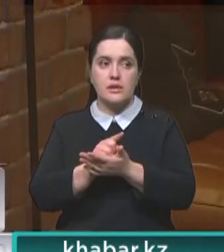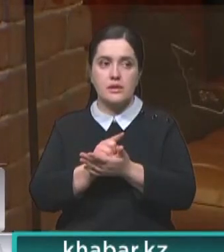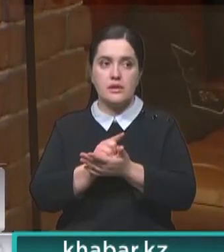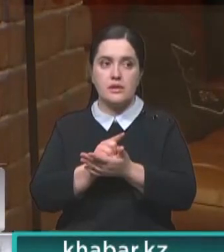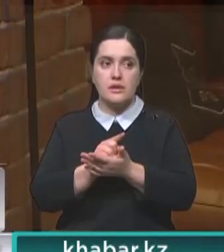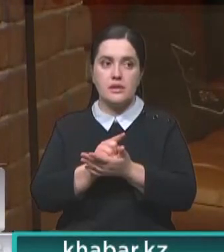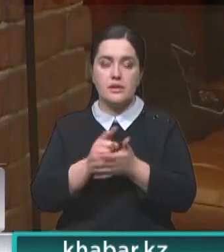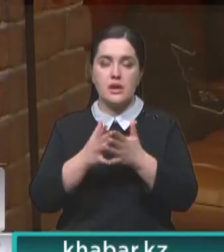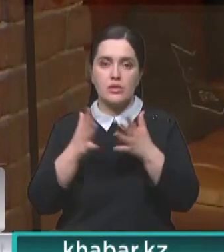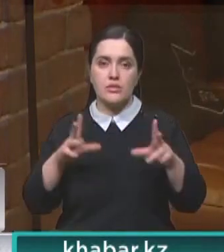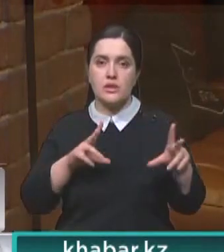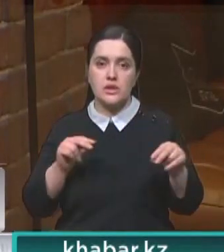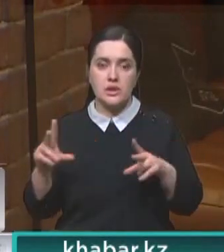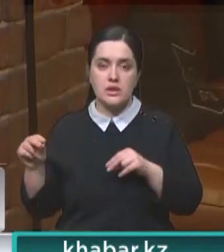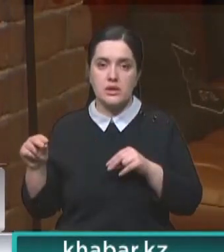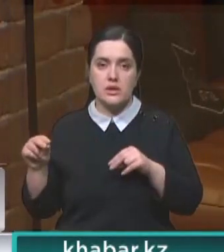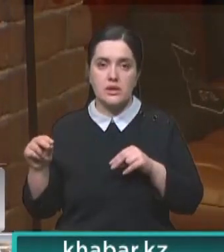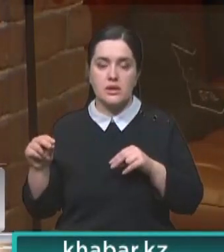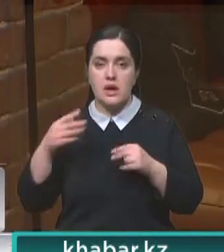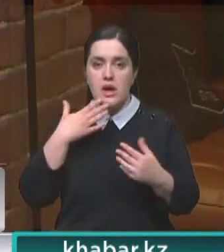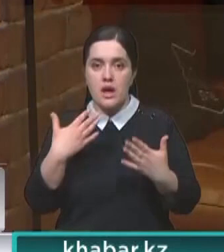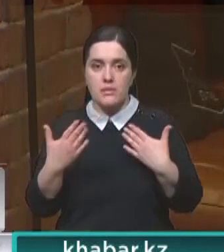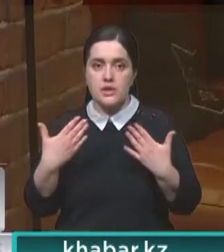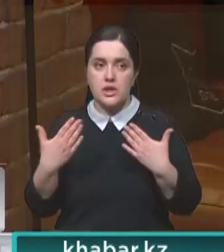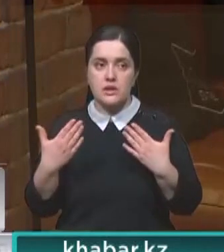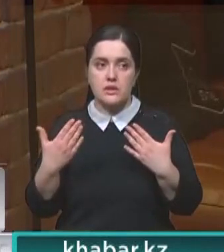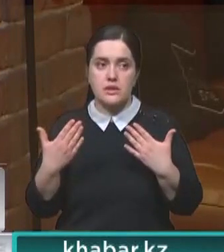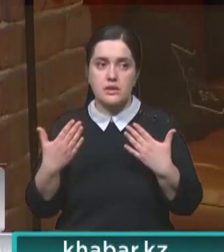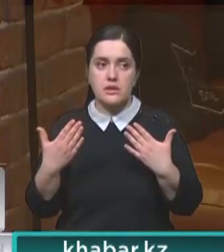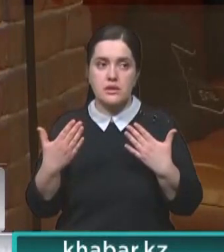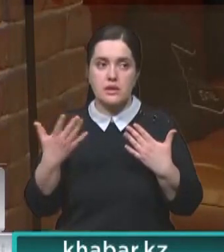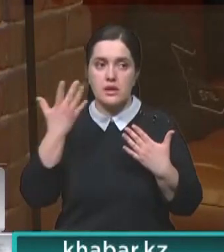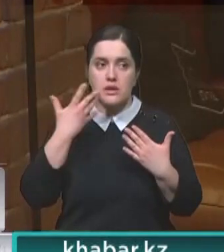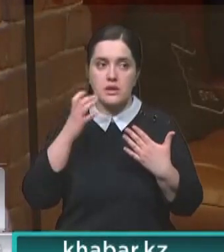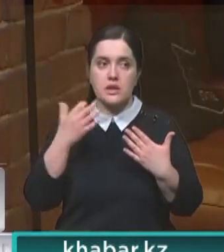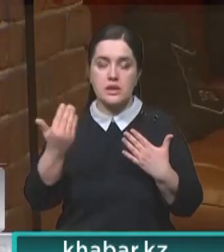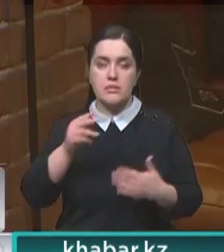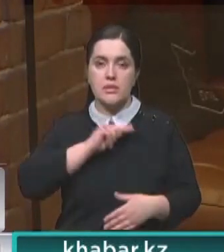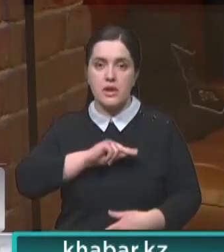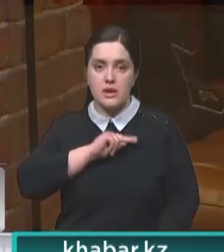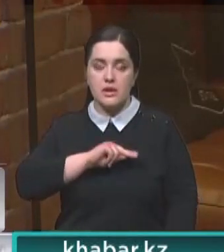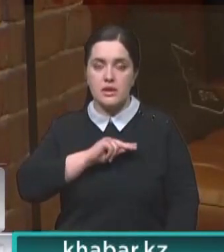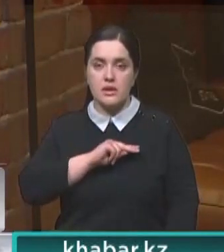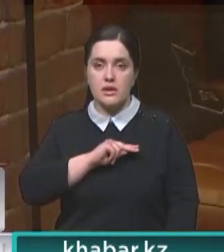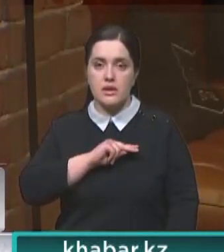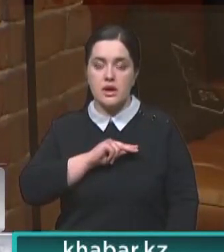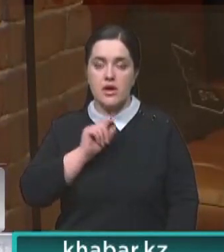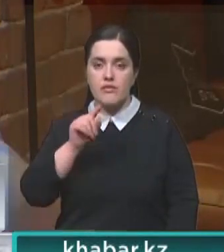это огромное счастье. Да? То есть, общаться, потому что в этот момент, когда ты с ним работаешь, когда ты с ним разбираешь,